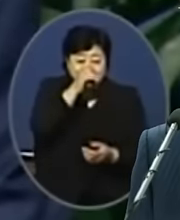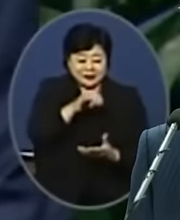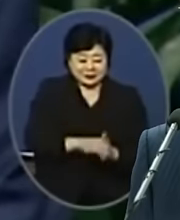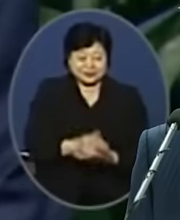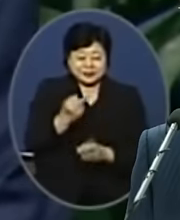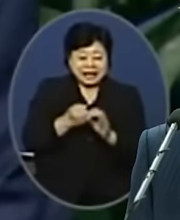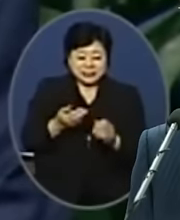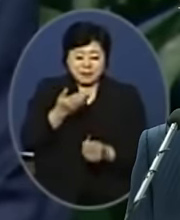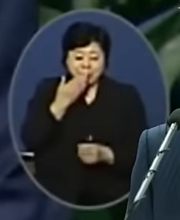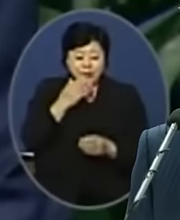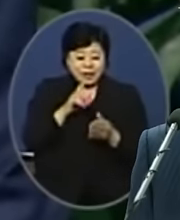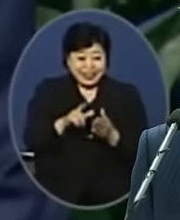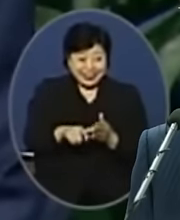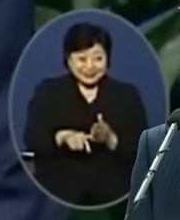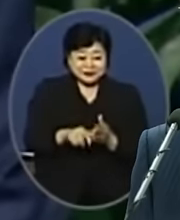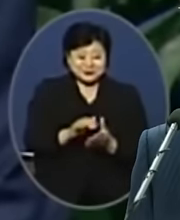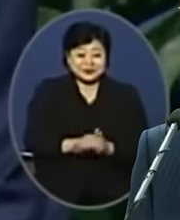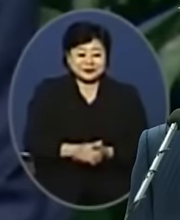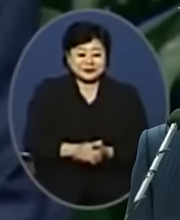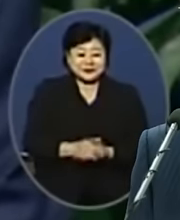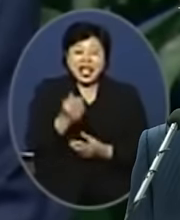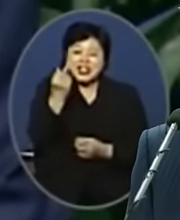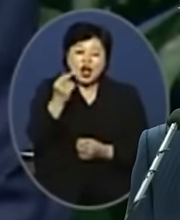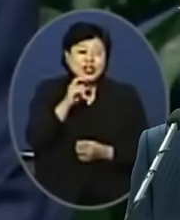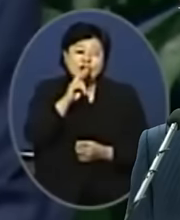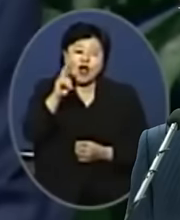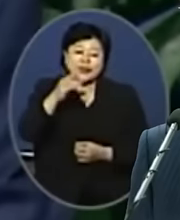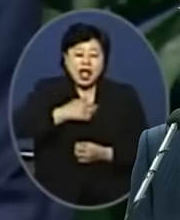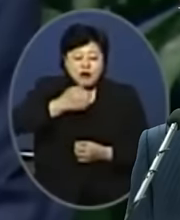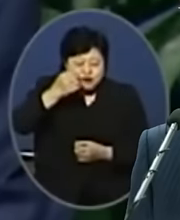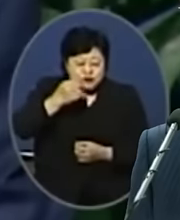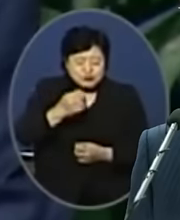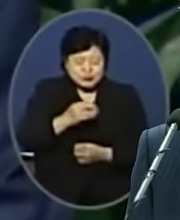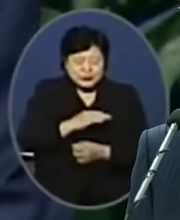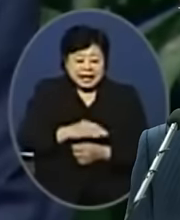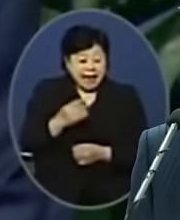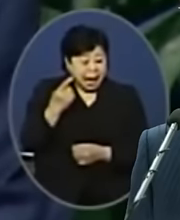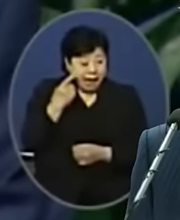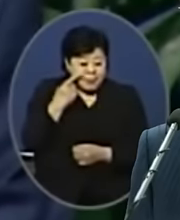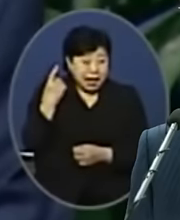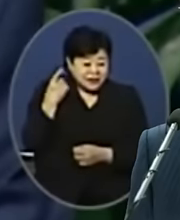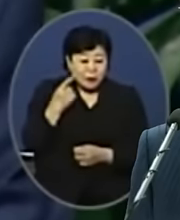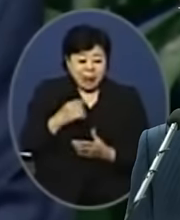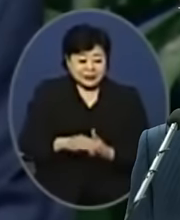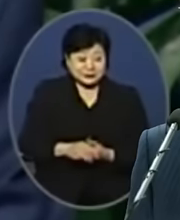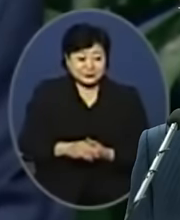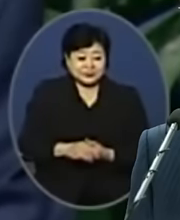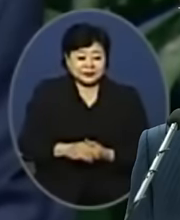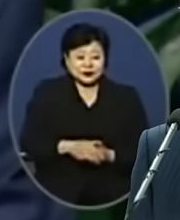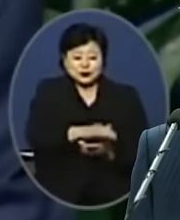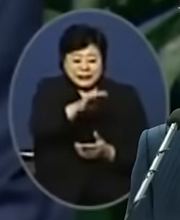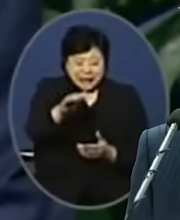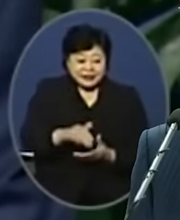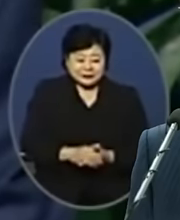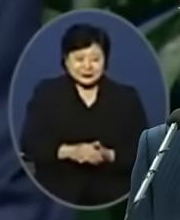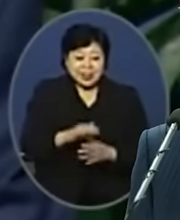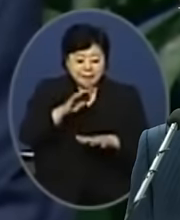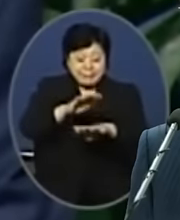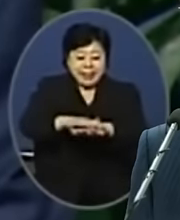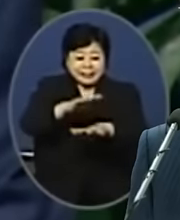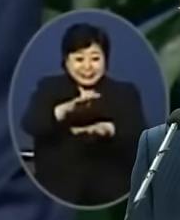아침 식사를 하는데 형들이요, 내 꿈꾼 것을 들어보십시오. 우리가